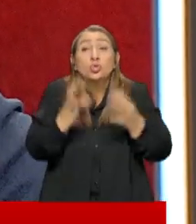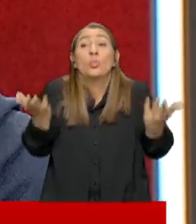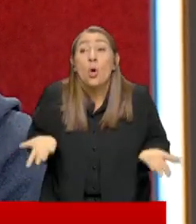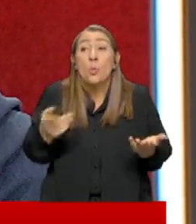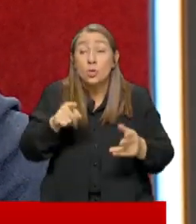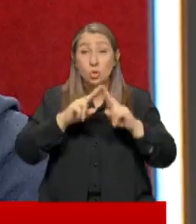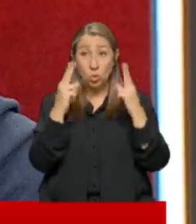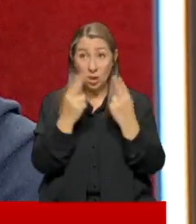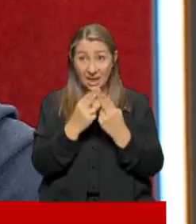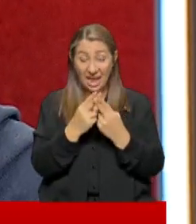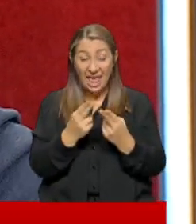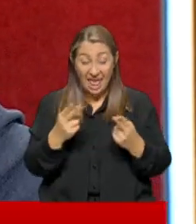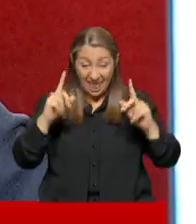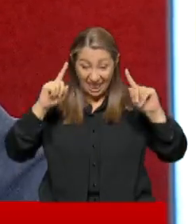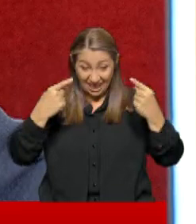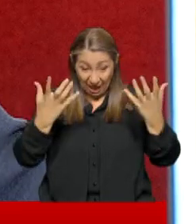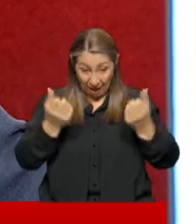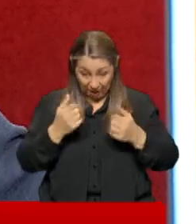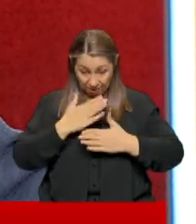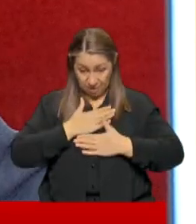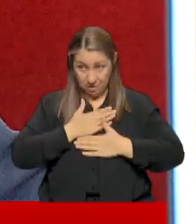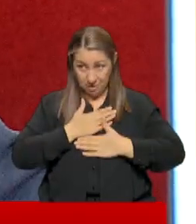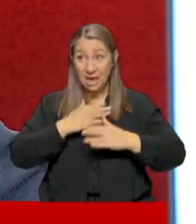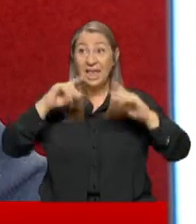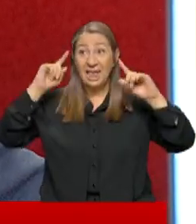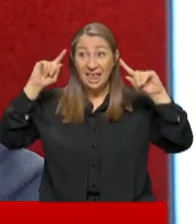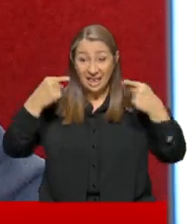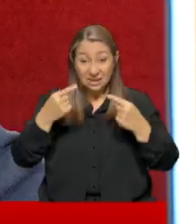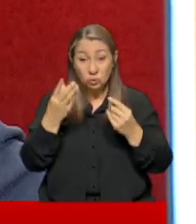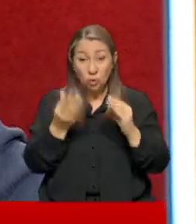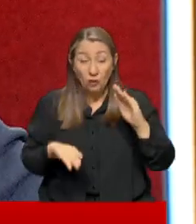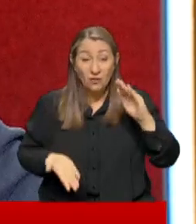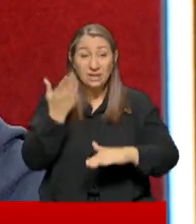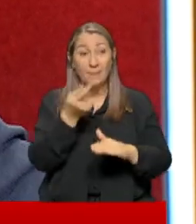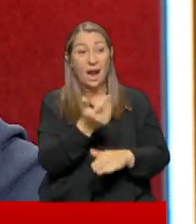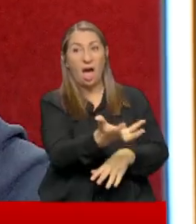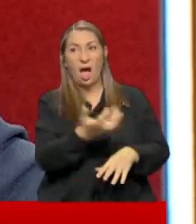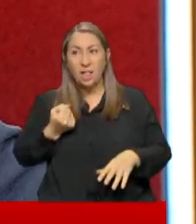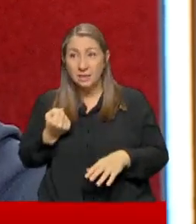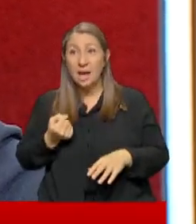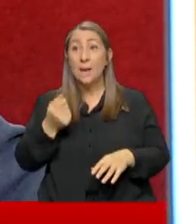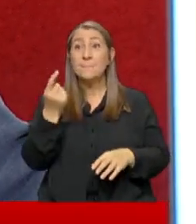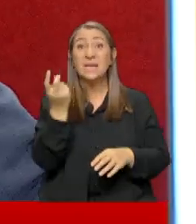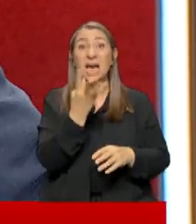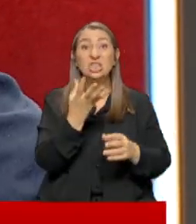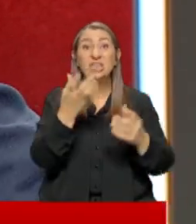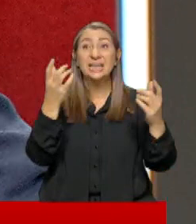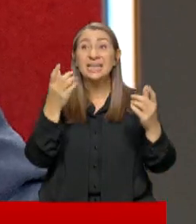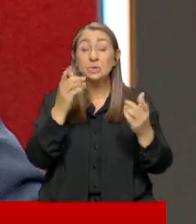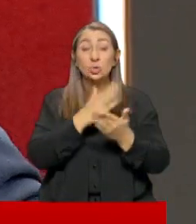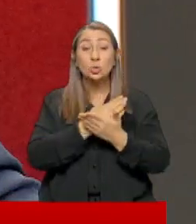bu dünyada yetki alan yetkisinin Çok Ötesinde para alan birkaç yerden